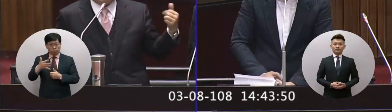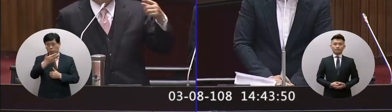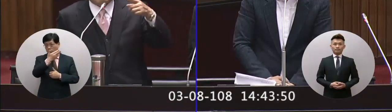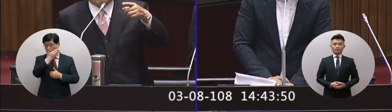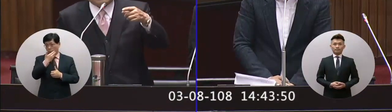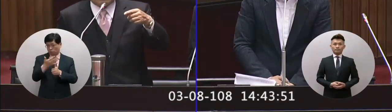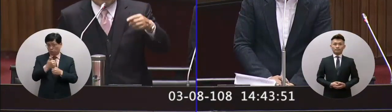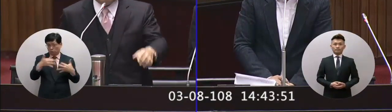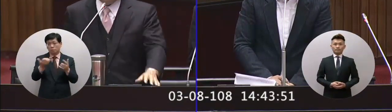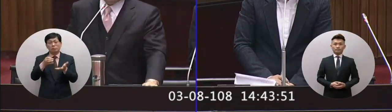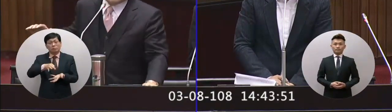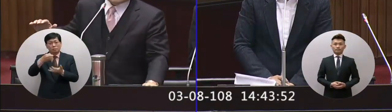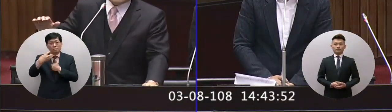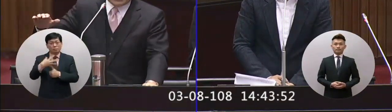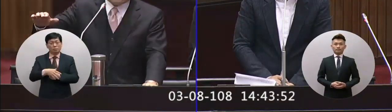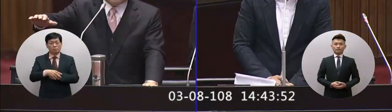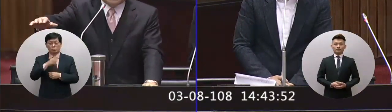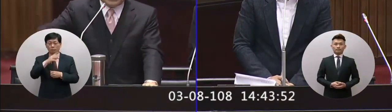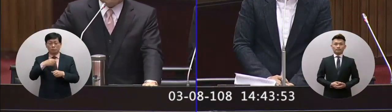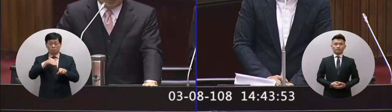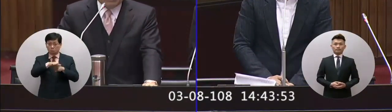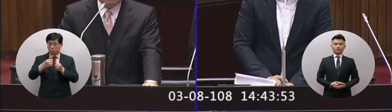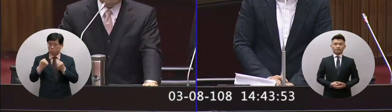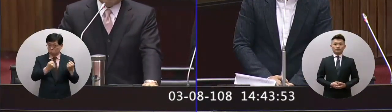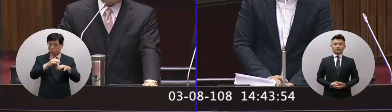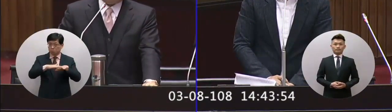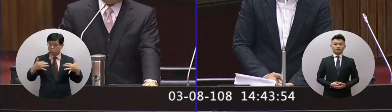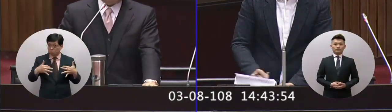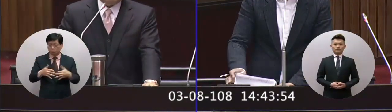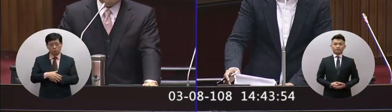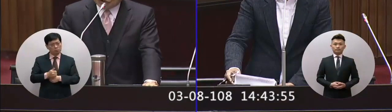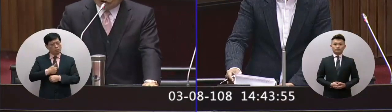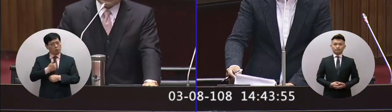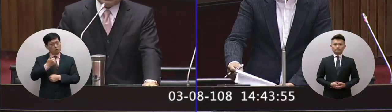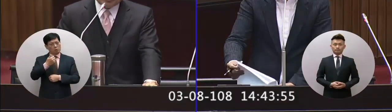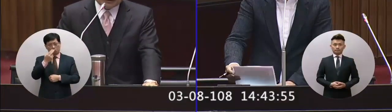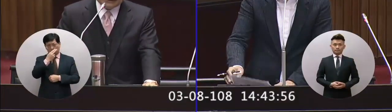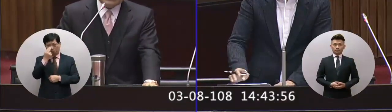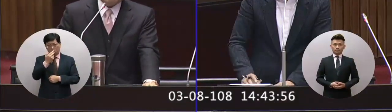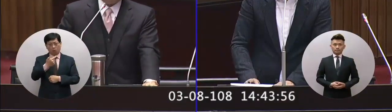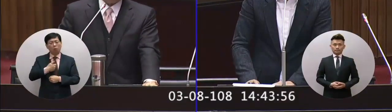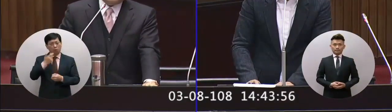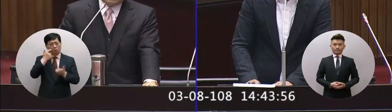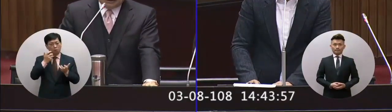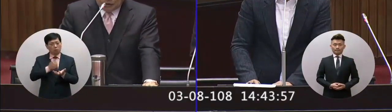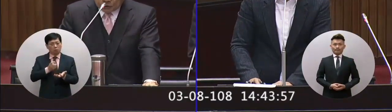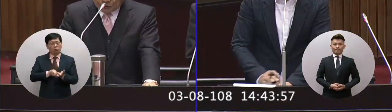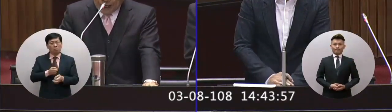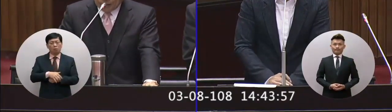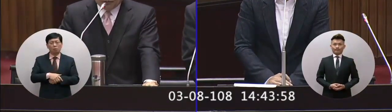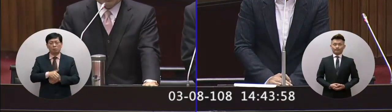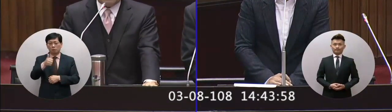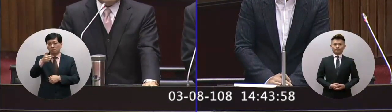力輸的問題包括你剛才說行車隔壁的安全都是很嚴重的事情所以